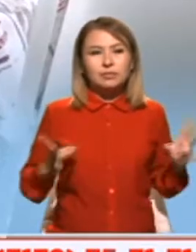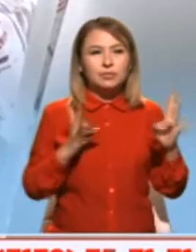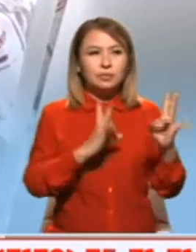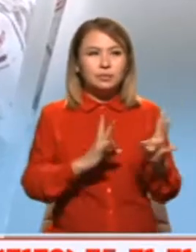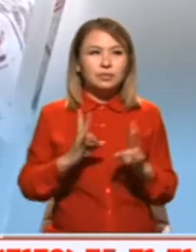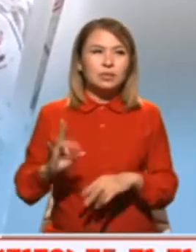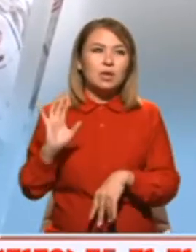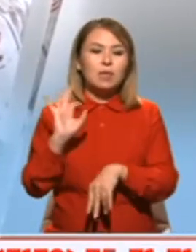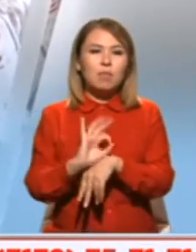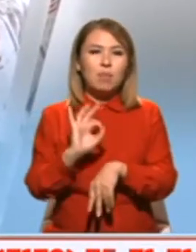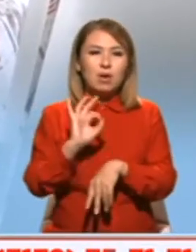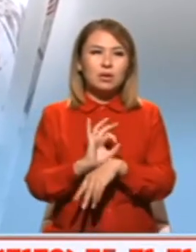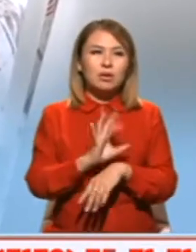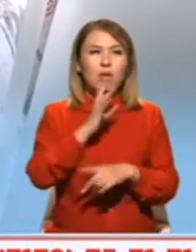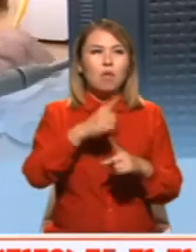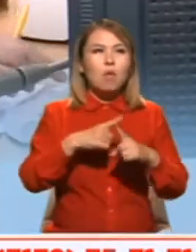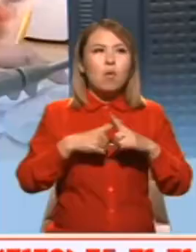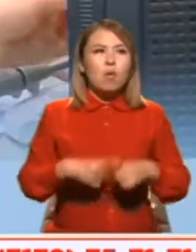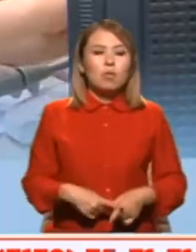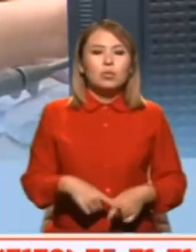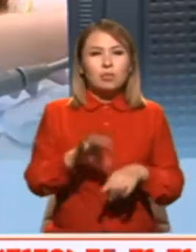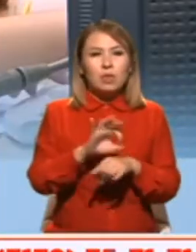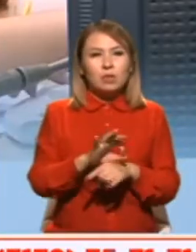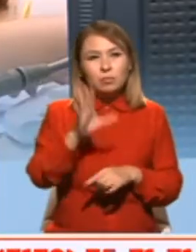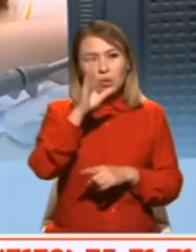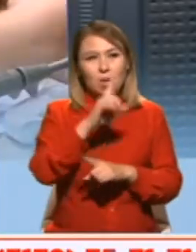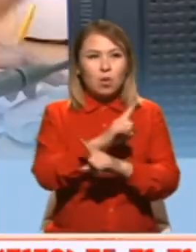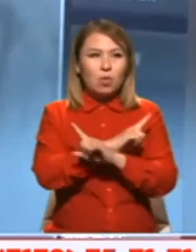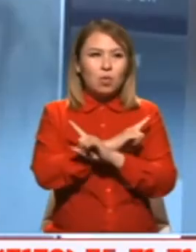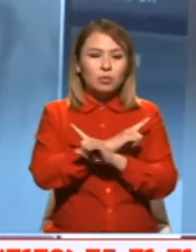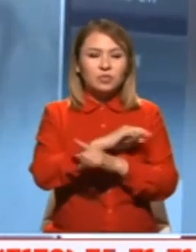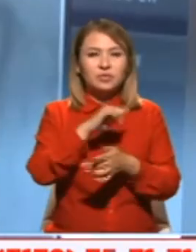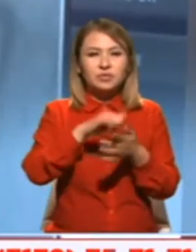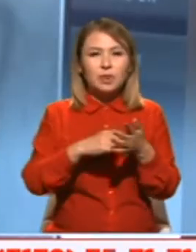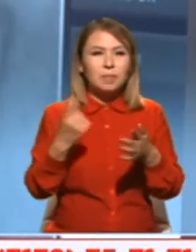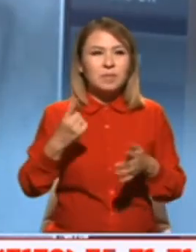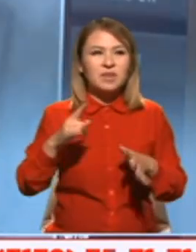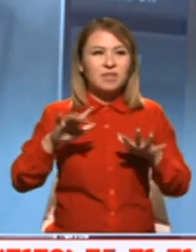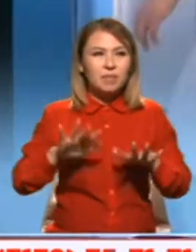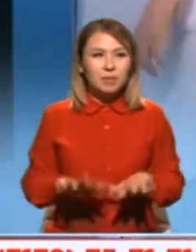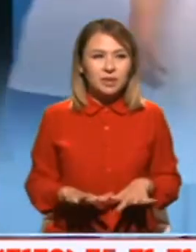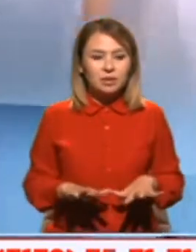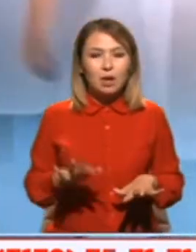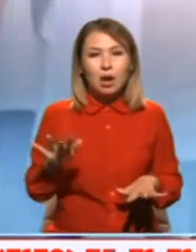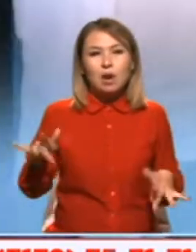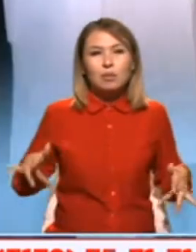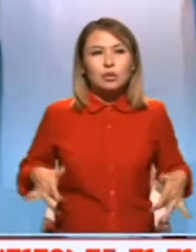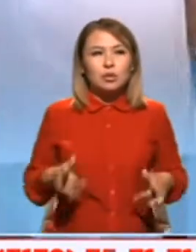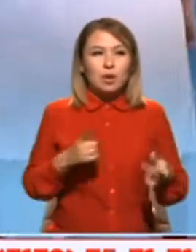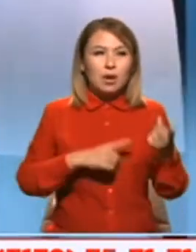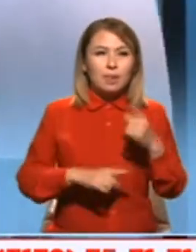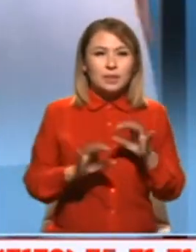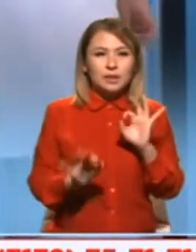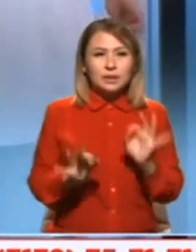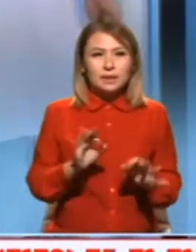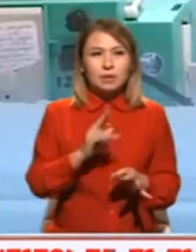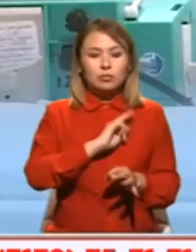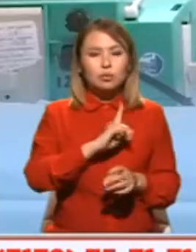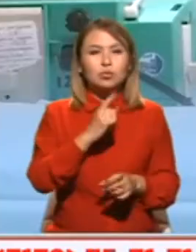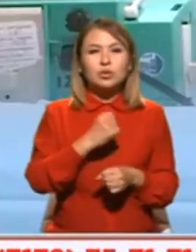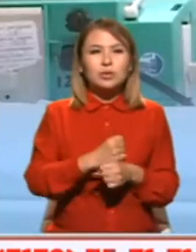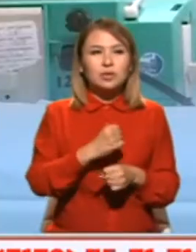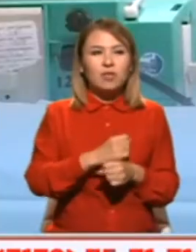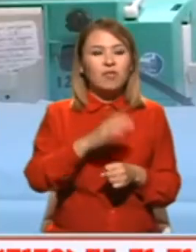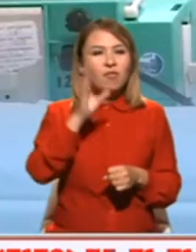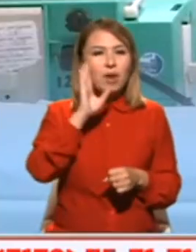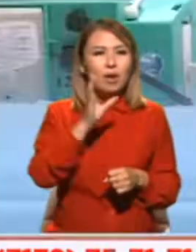деректер бойынша бүйректің созылмалы аурулары өлім-жітім факторлары бойынша алдыңғы орында тұр. Ал бүйрек қалыпты жұмыс істеу үшін не істейміз? Ол үшін